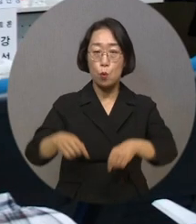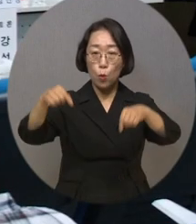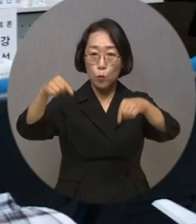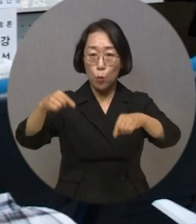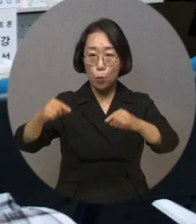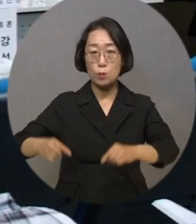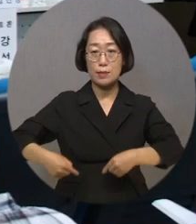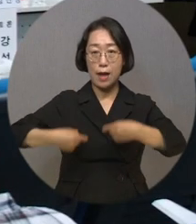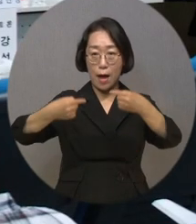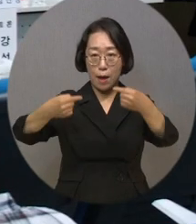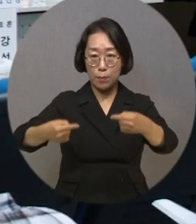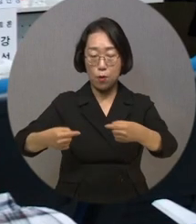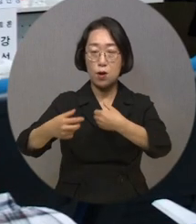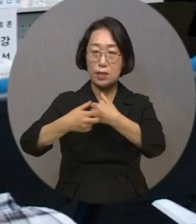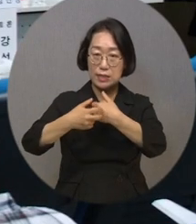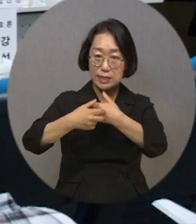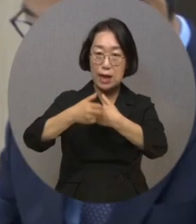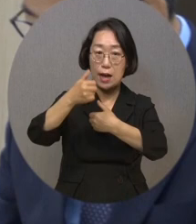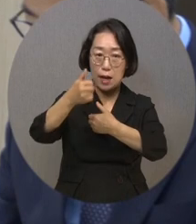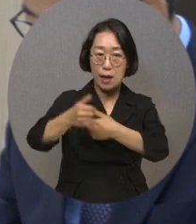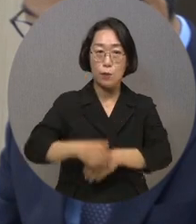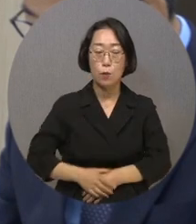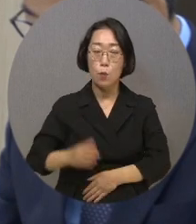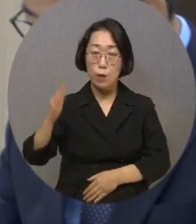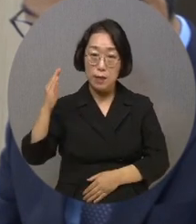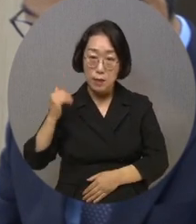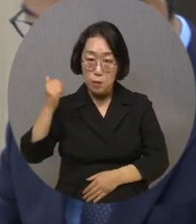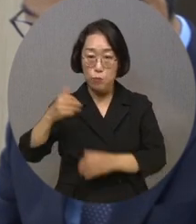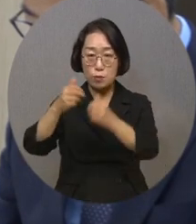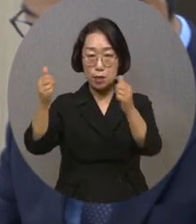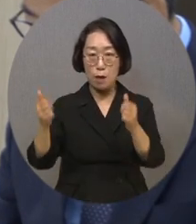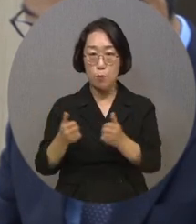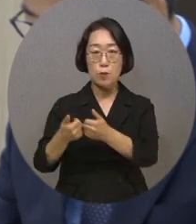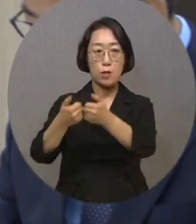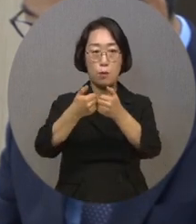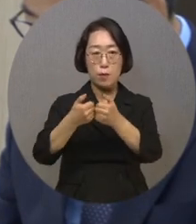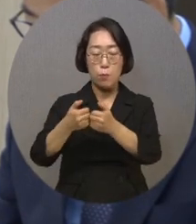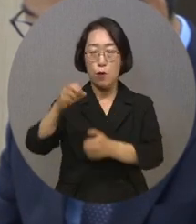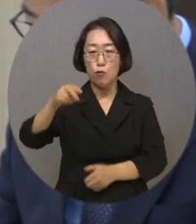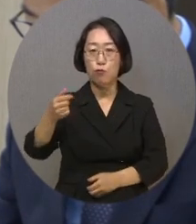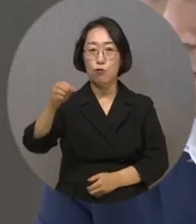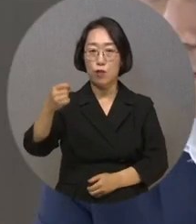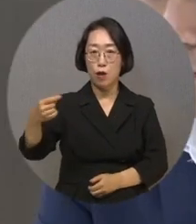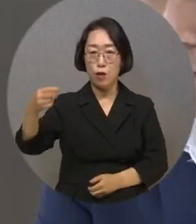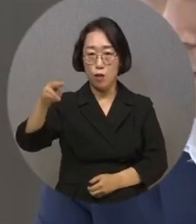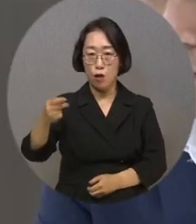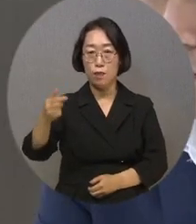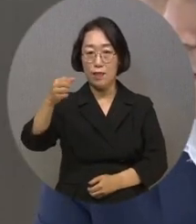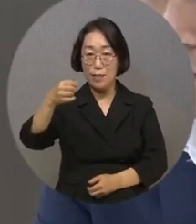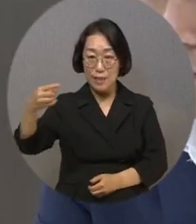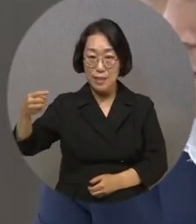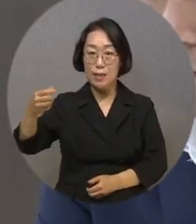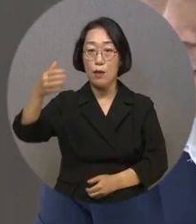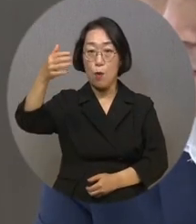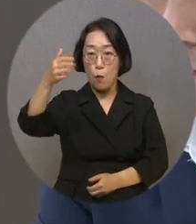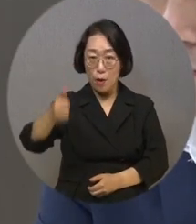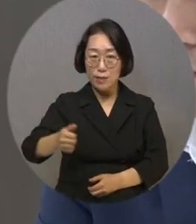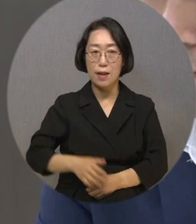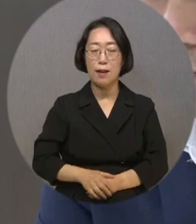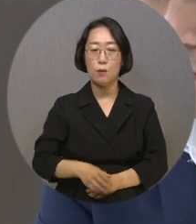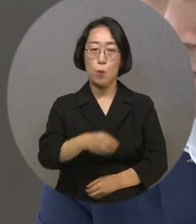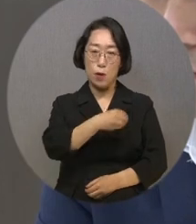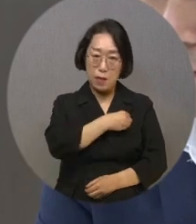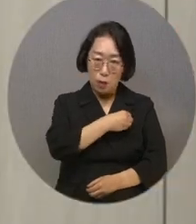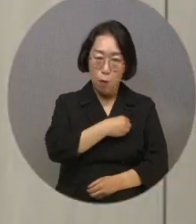의정부 백병원 이안재 과장 의정부시 사회복지협의회 유년이 회장 의정부시의회 강선영